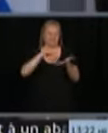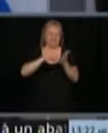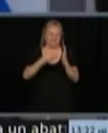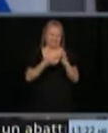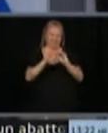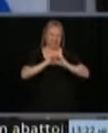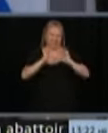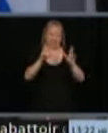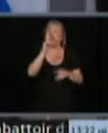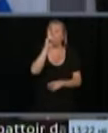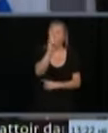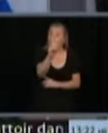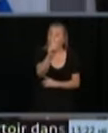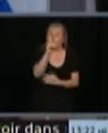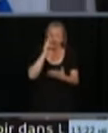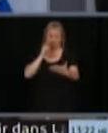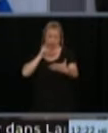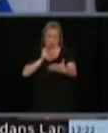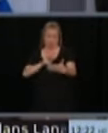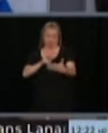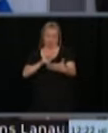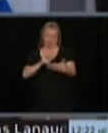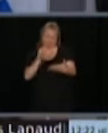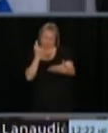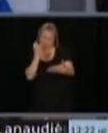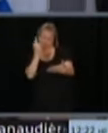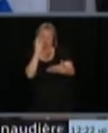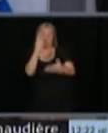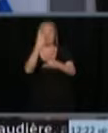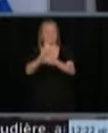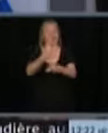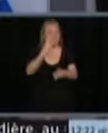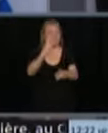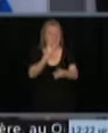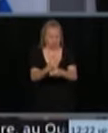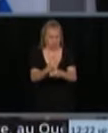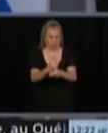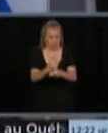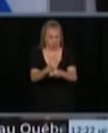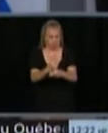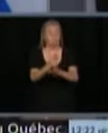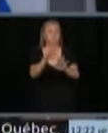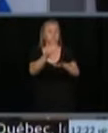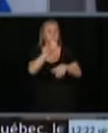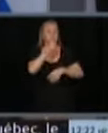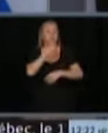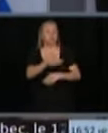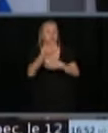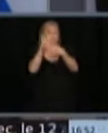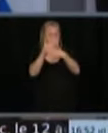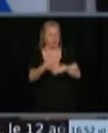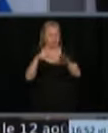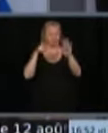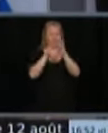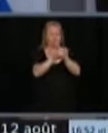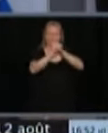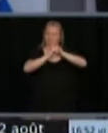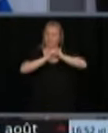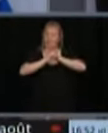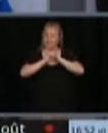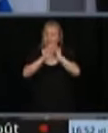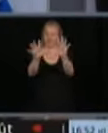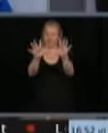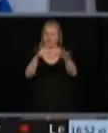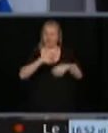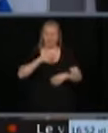tableaux-là. Et je vais vous dire, on va vous mettre un graphique qui va être plus explicite. Vous allez véritablement voir le taux d'incidence, c'est-à-dire combien de